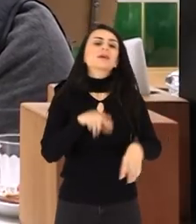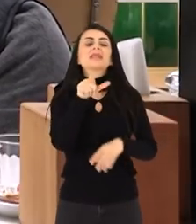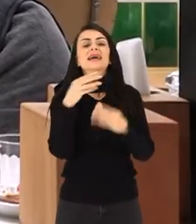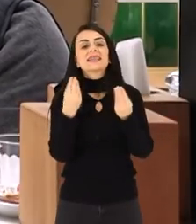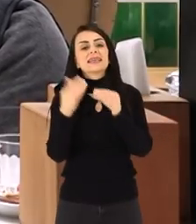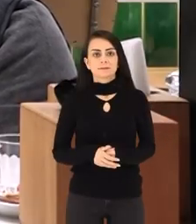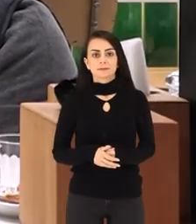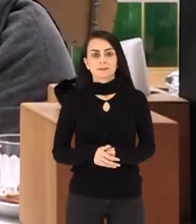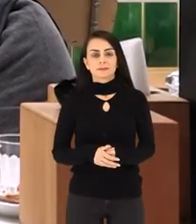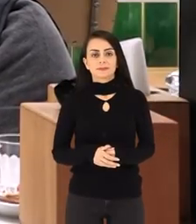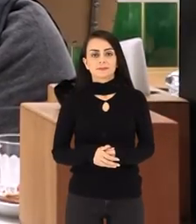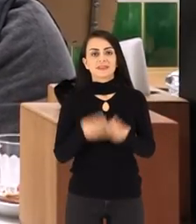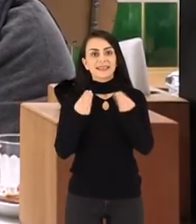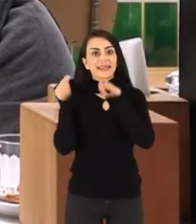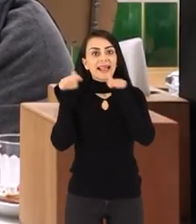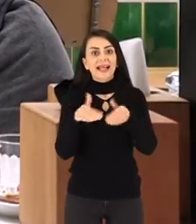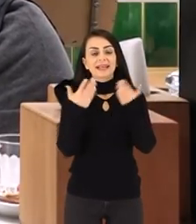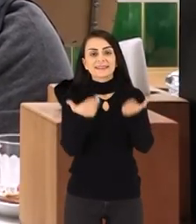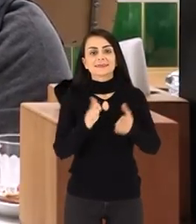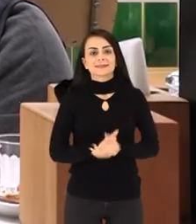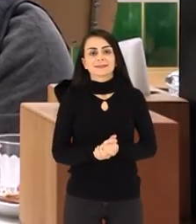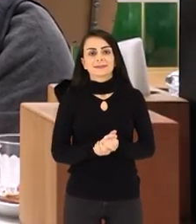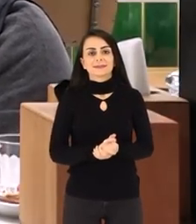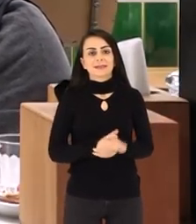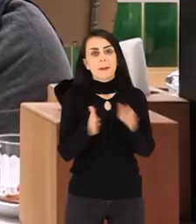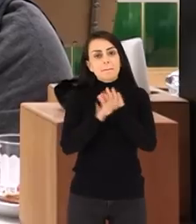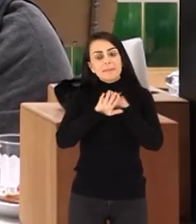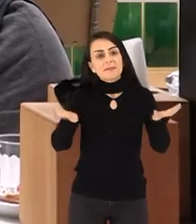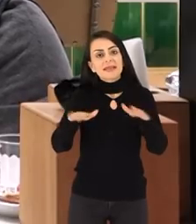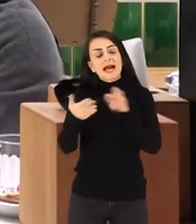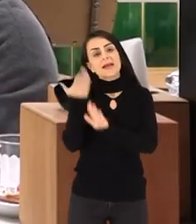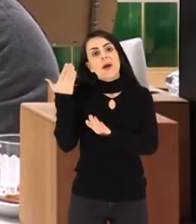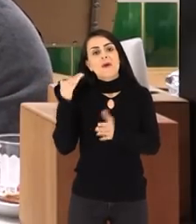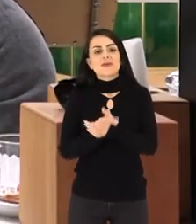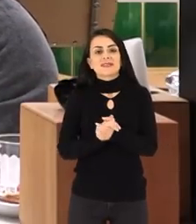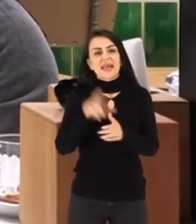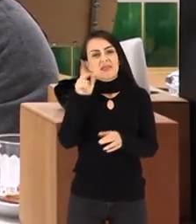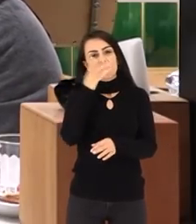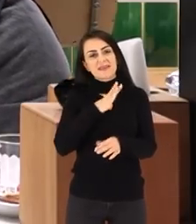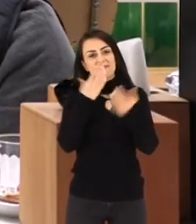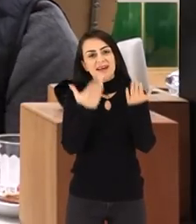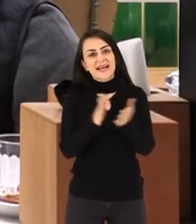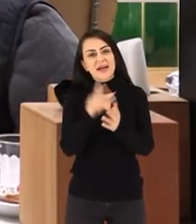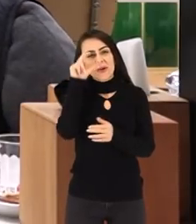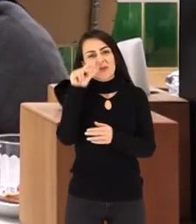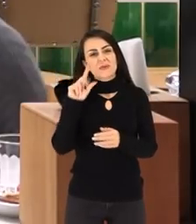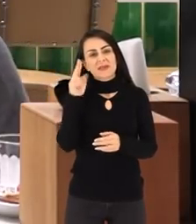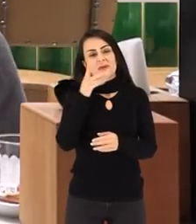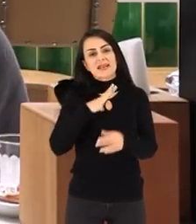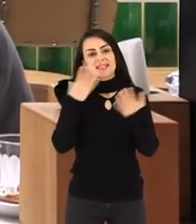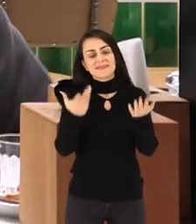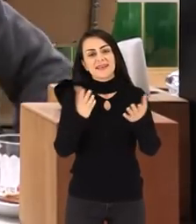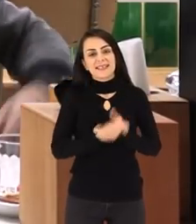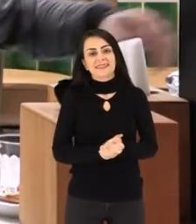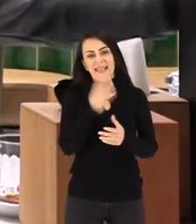iyi uyuyacağım. Yes, İyi ki geldin. Bitirmeden önce de naçizane bir sürprizimiz var sana. Küçük